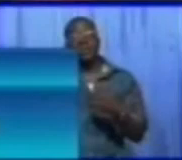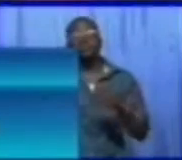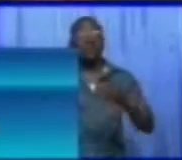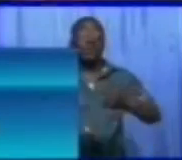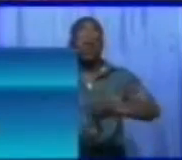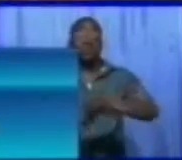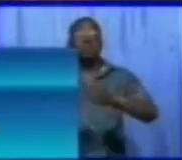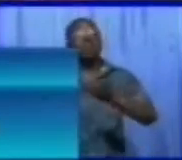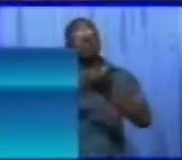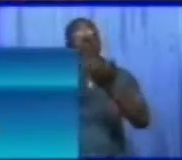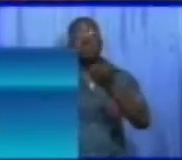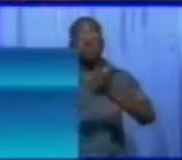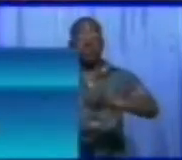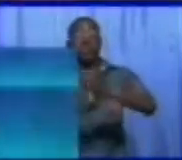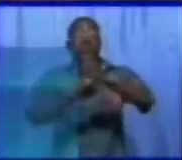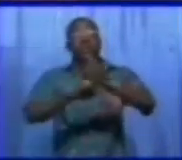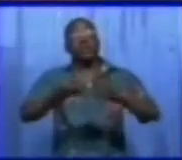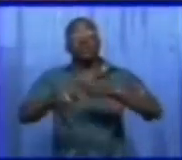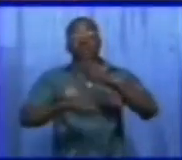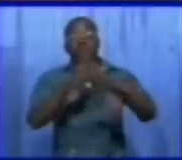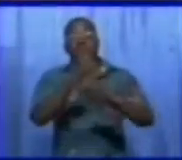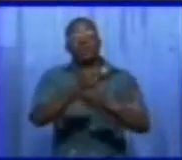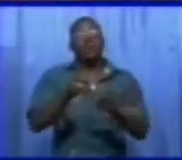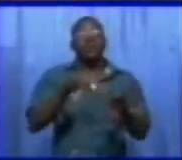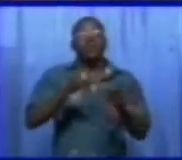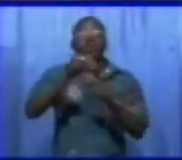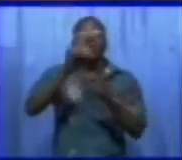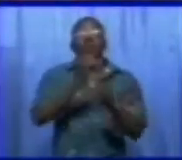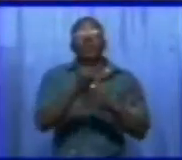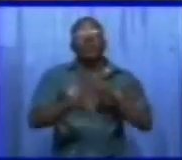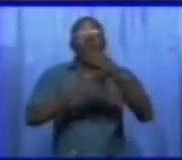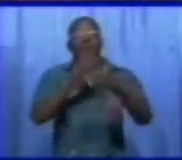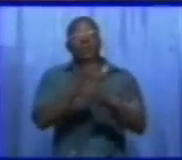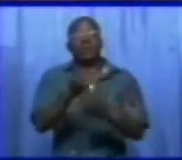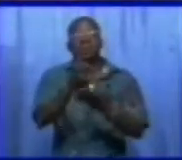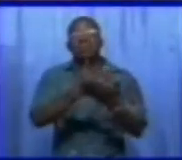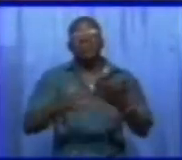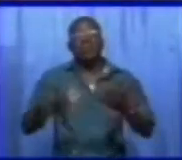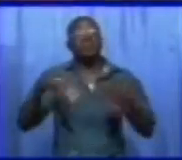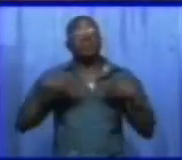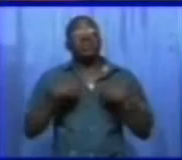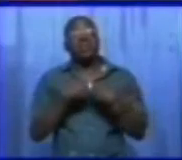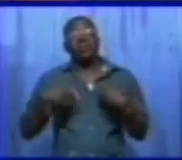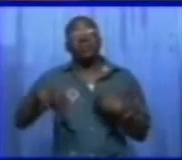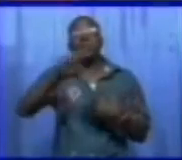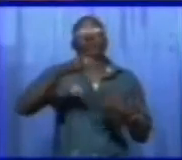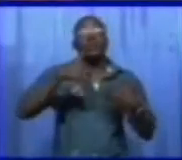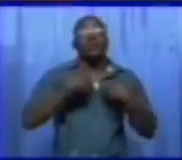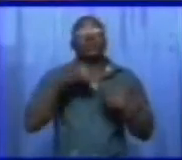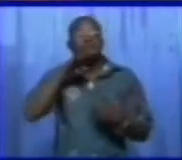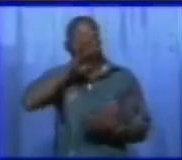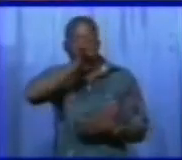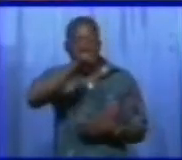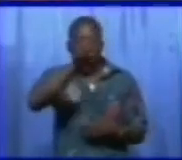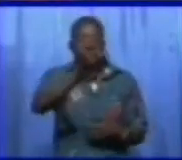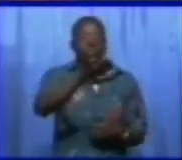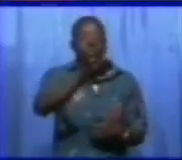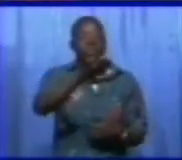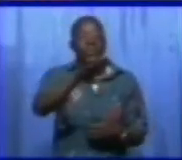protégées, soit au plan national ou international. Et parmi ces espèces-là, vous avez l'éléphant, vous